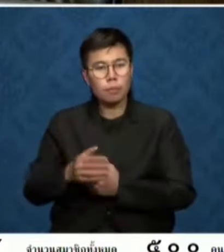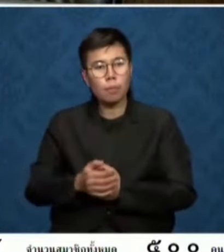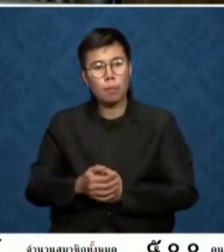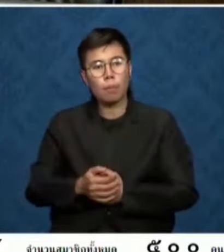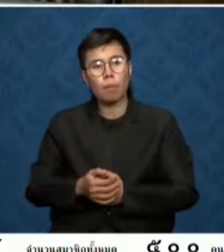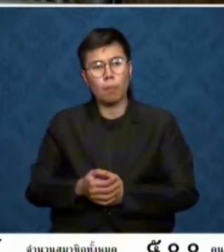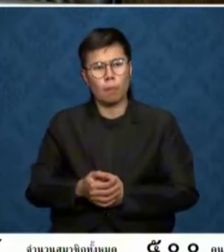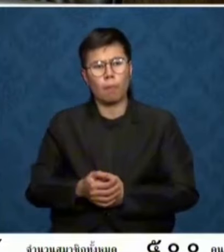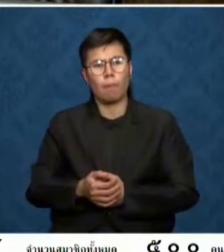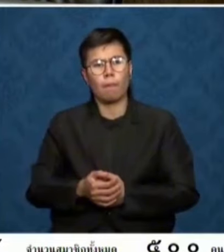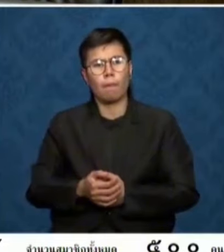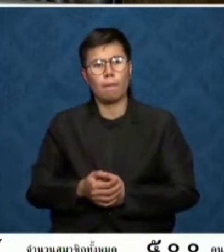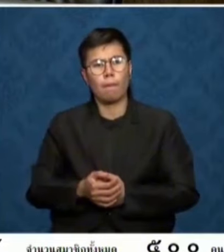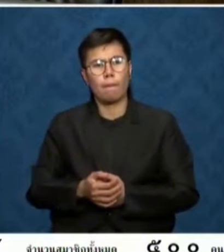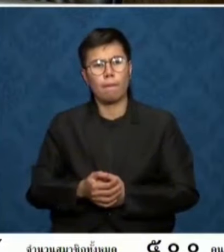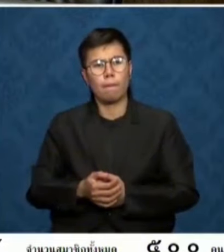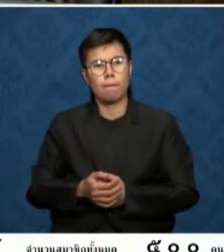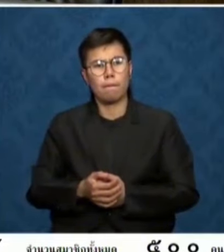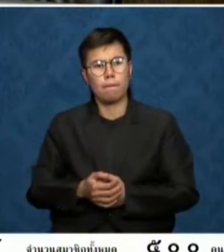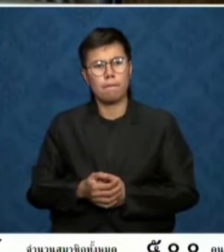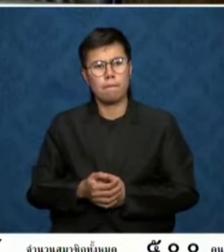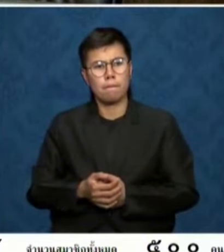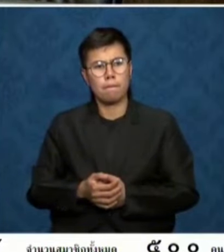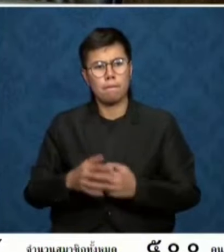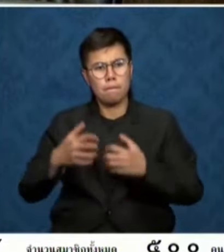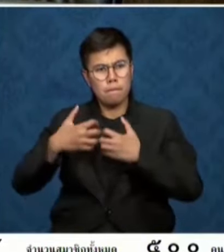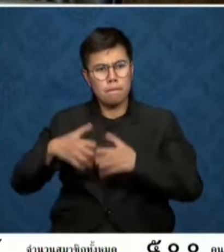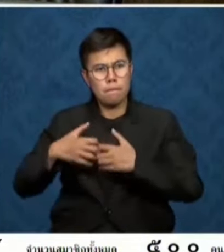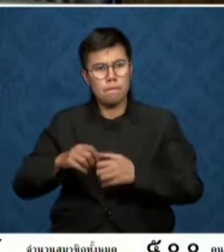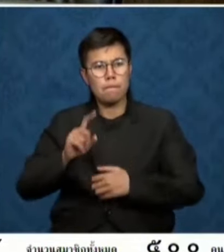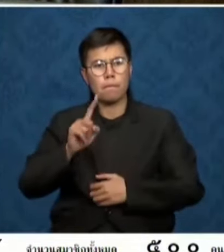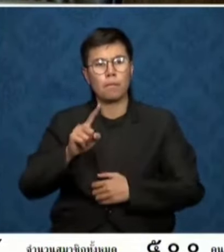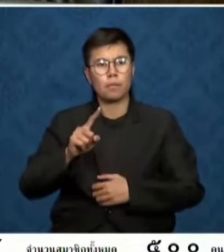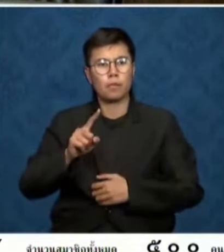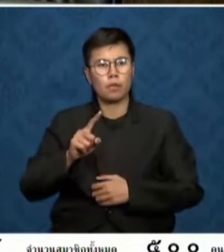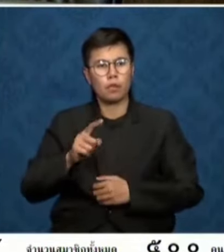งลำเดียวหรือเครื่องเดียวเนี่ยเท่ากับงบประมาณของ